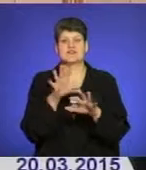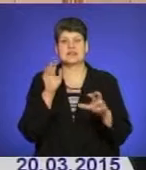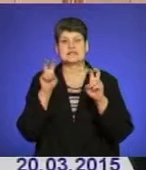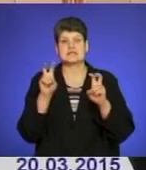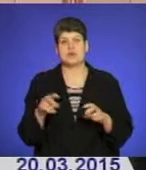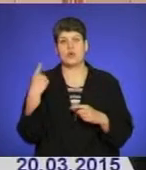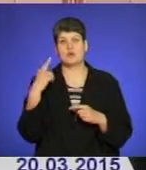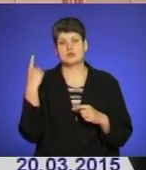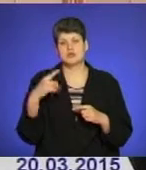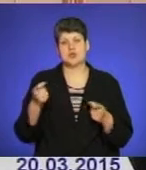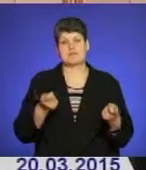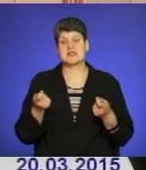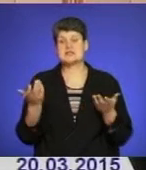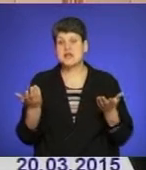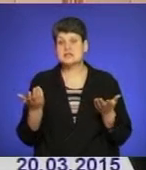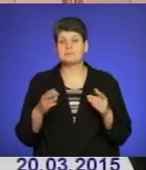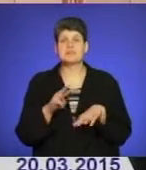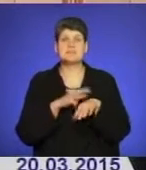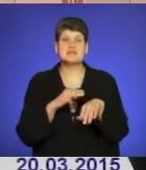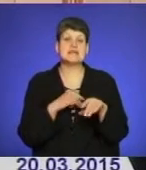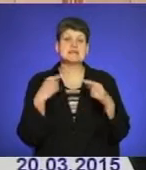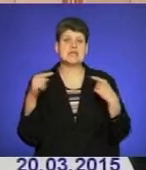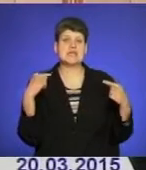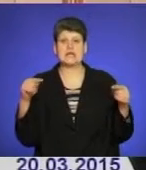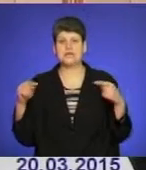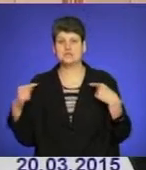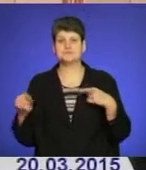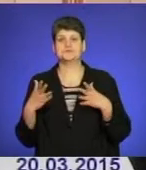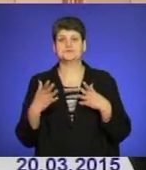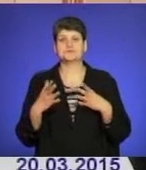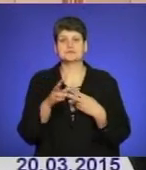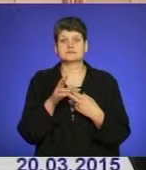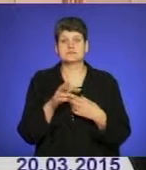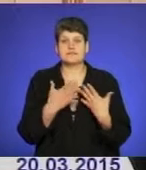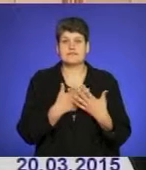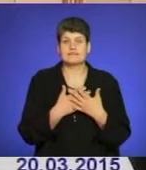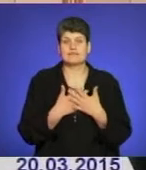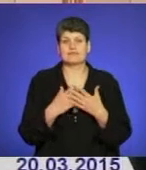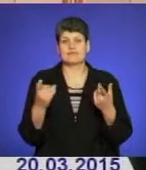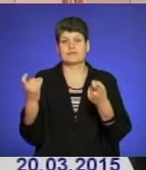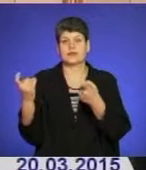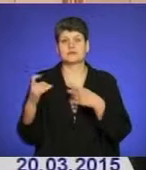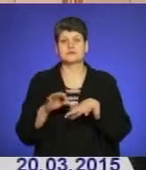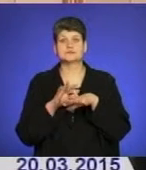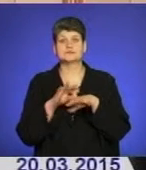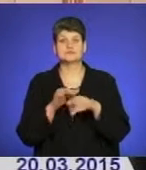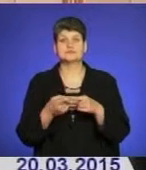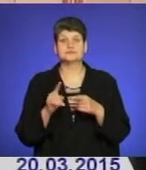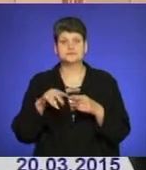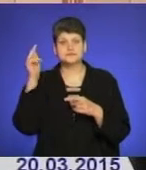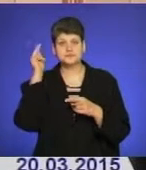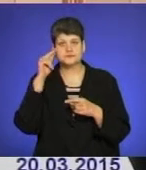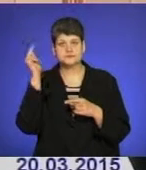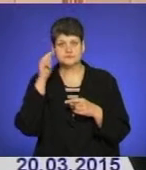адміністрації. Міліція та інші правоохоронні органи активно залучені для проведення цієї учбової